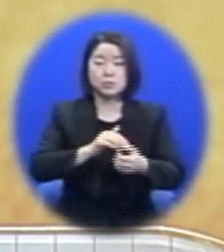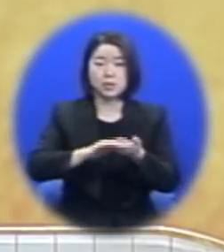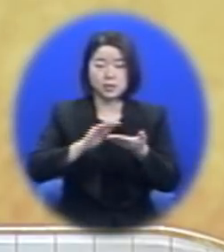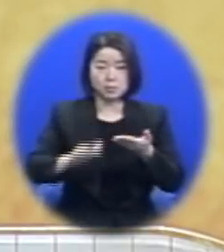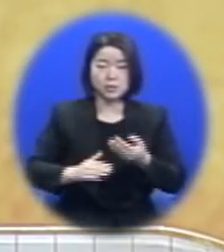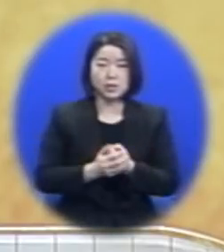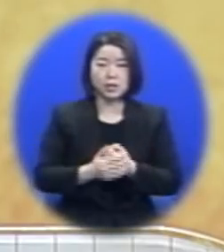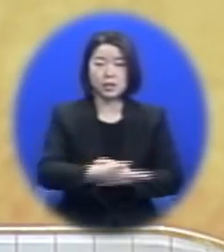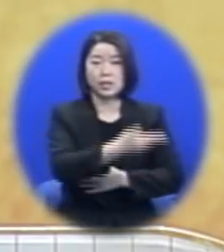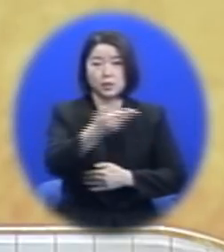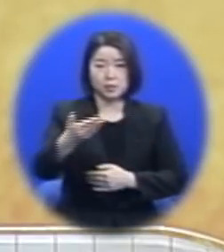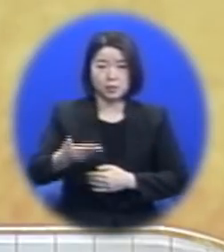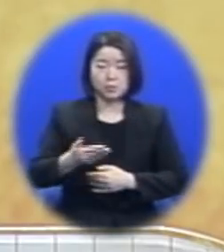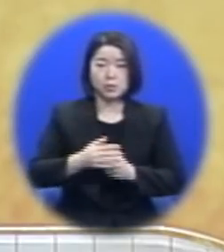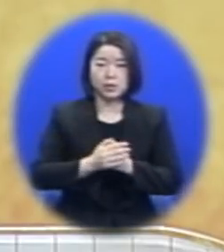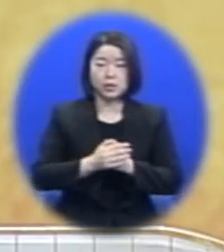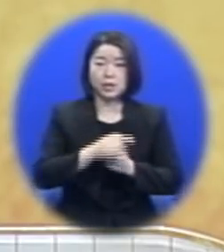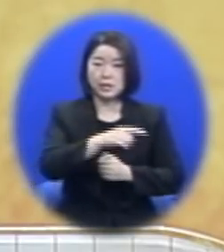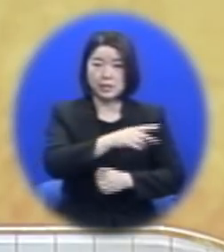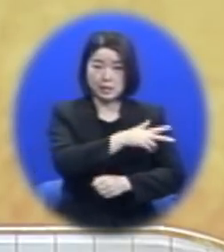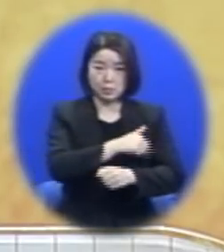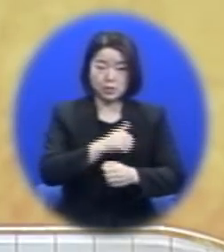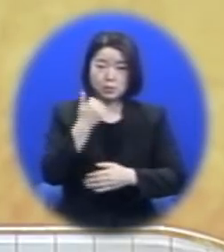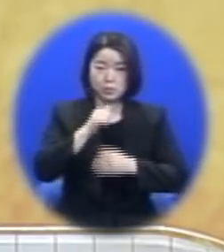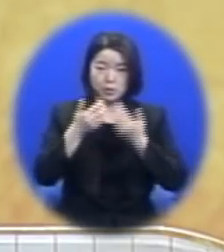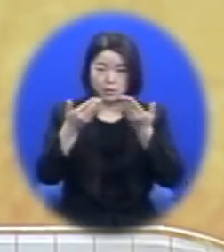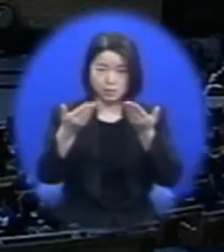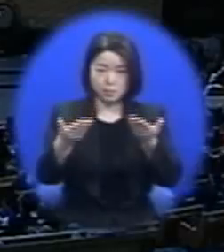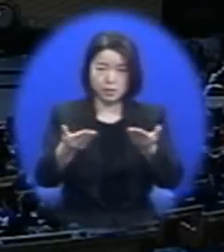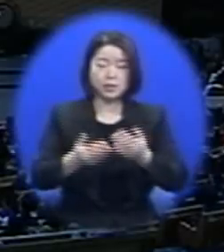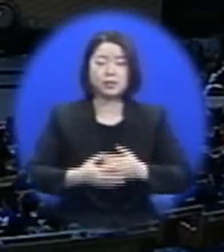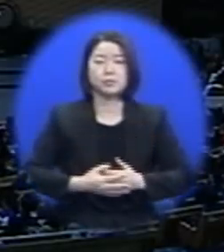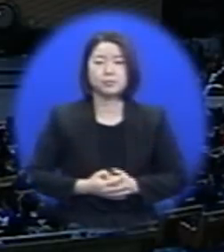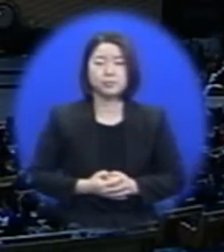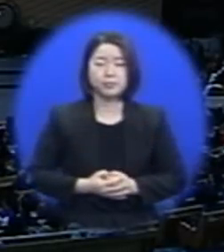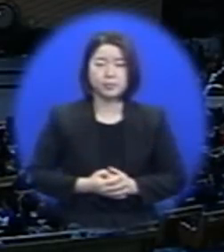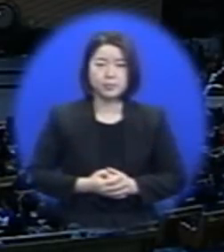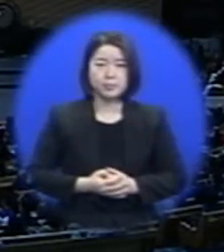시간 여러분에게 우리 김성경 집사님을 소개합니다.